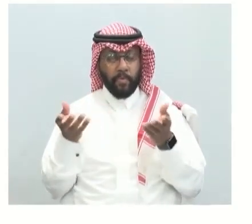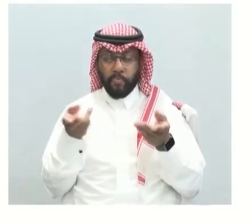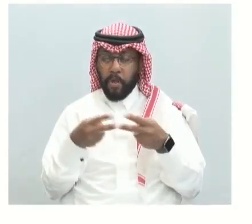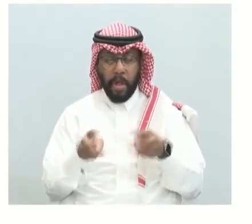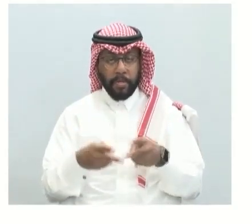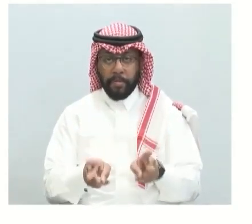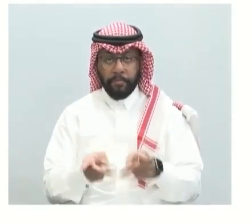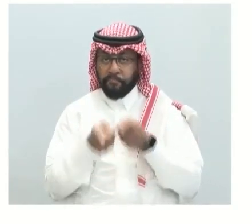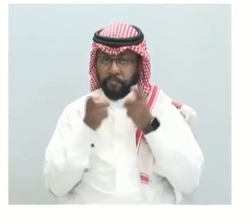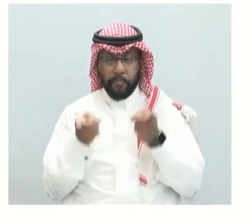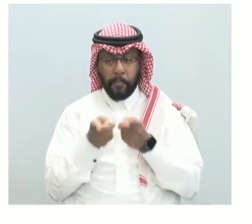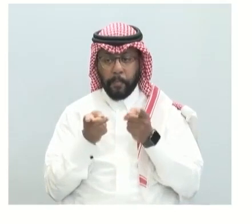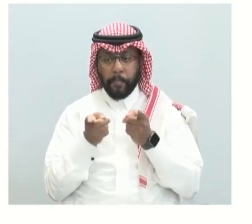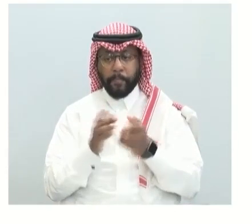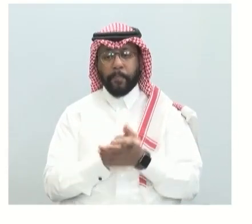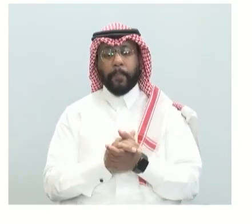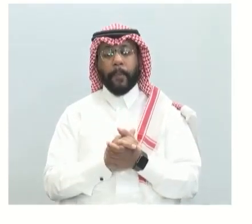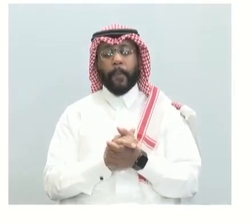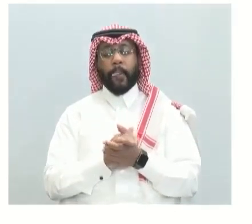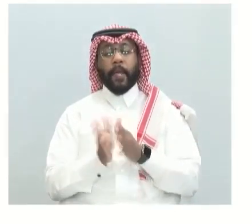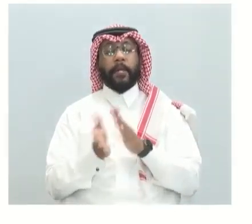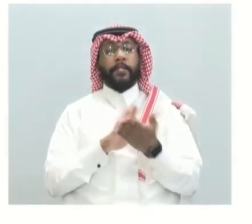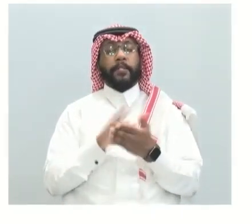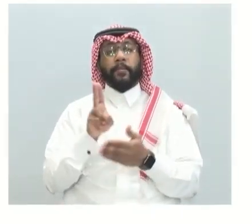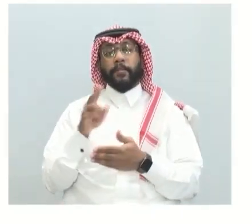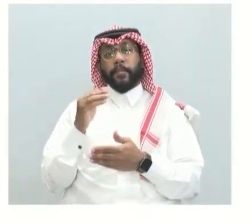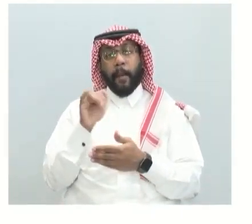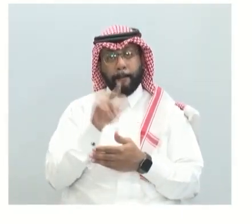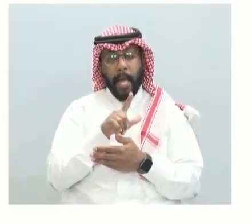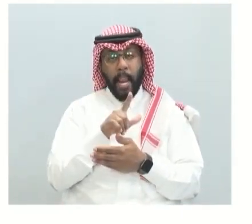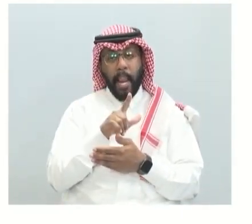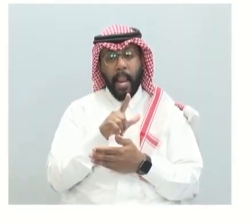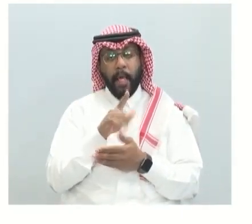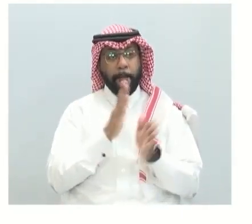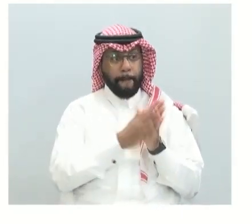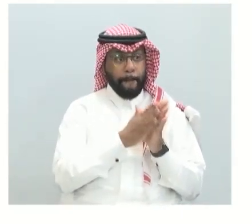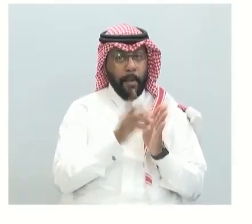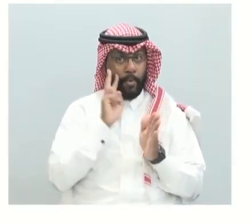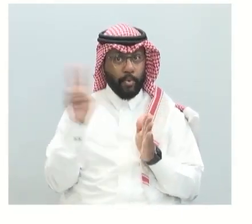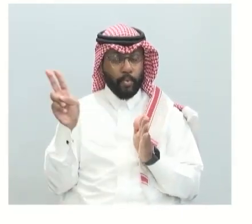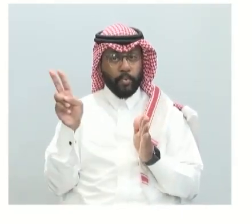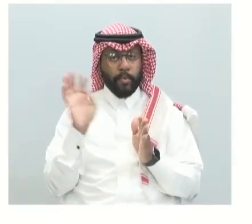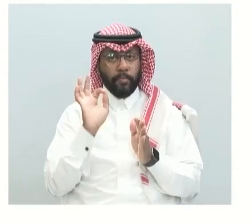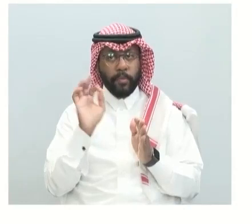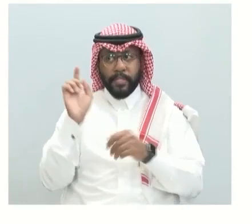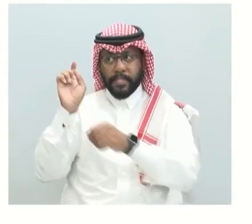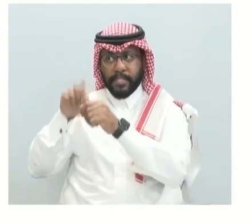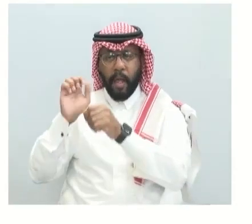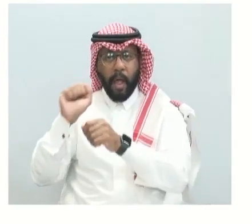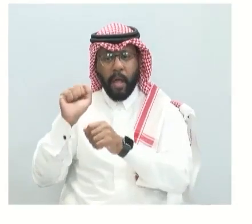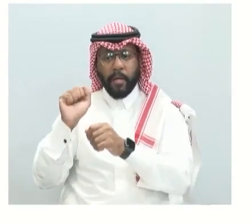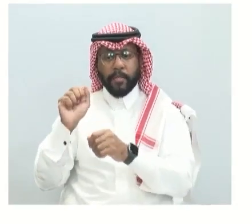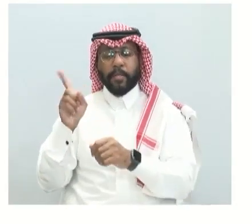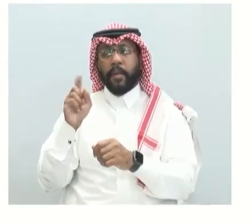طيب كيف يتم تحميل الملفات سيتم سيتم تحميل الملفات مثل ما راينا يوجد لدينا زر خاص